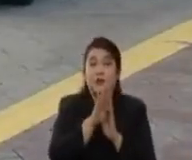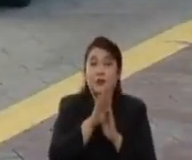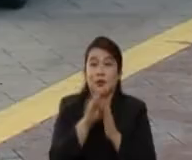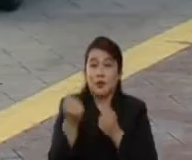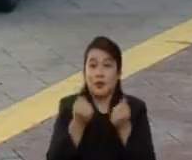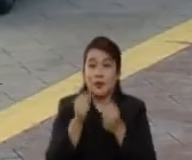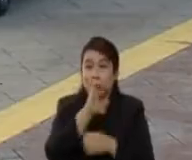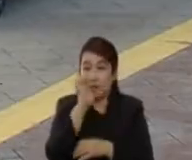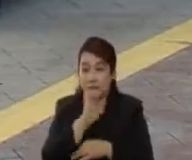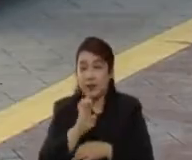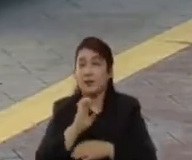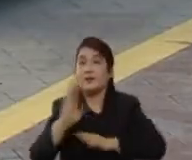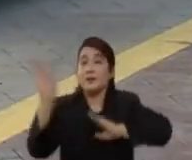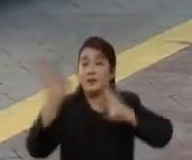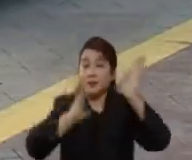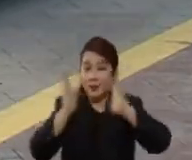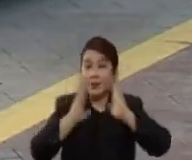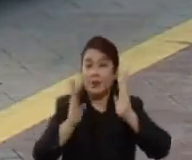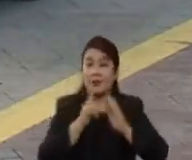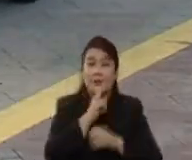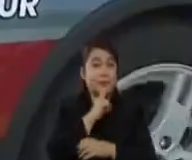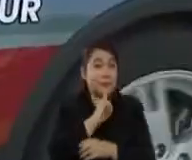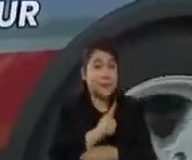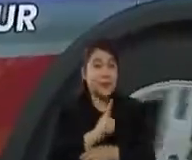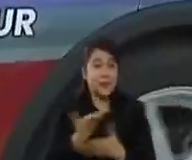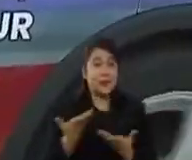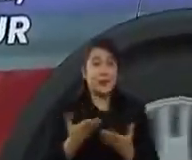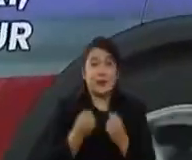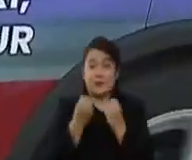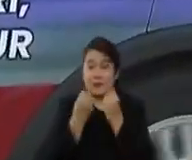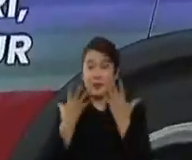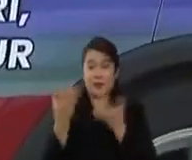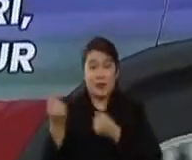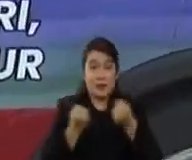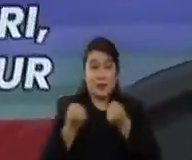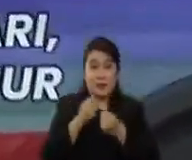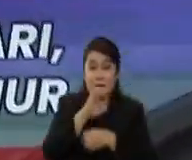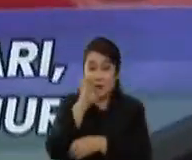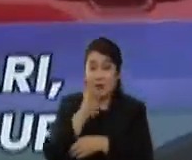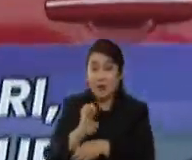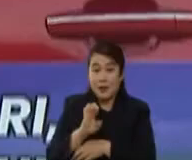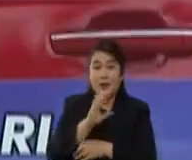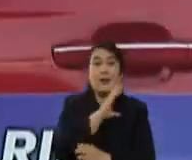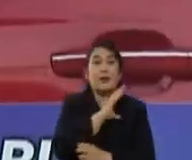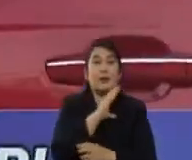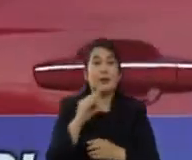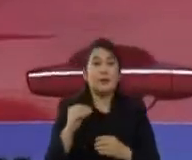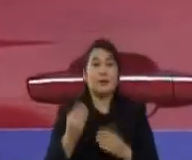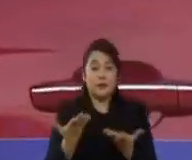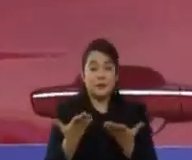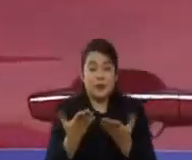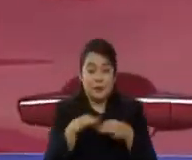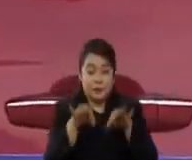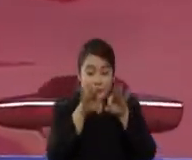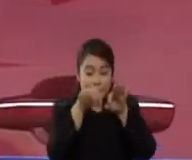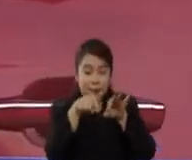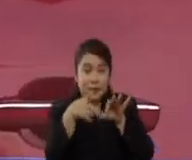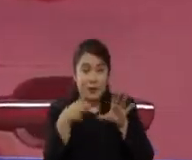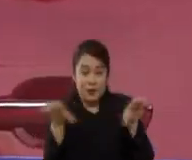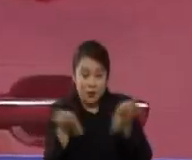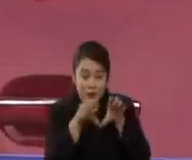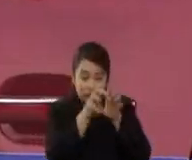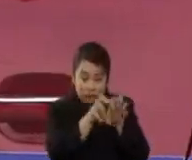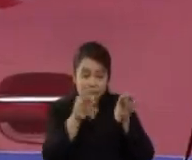elektrik di Malaysia. Ini termasuklah memastikan lebih banyak kenderaan elektrik dan komponen-komponen utama dipasang